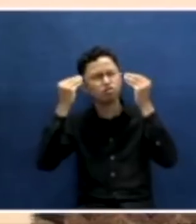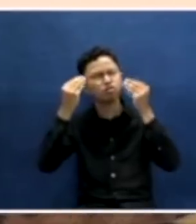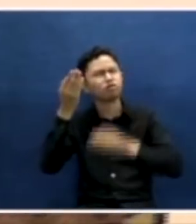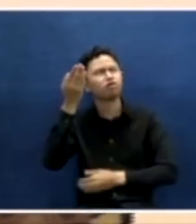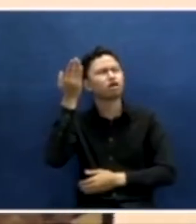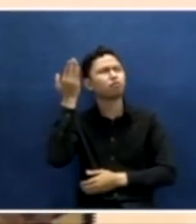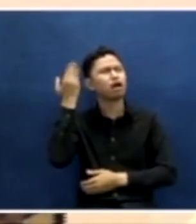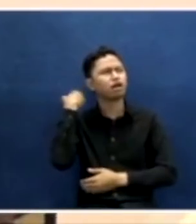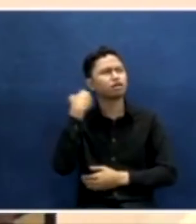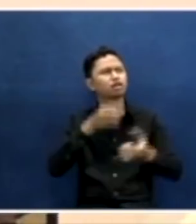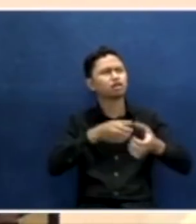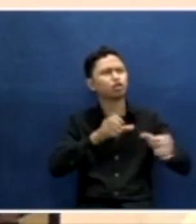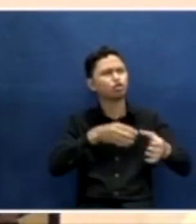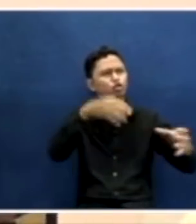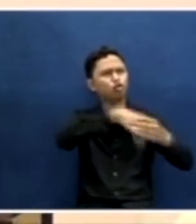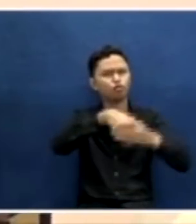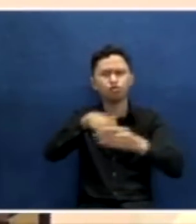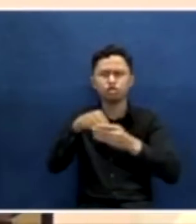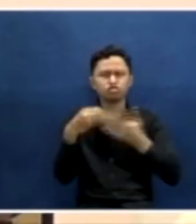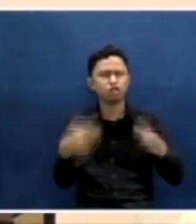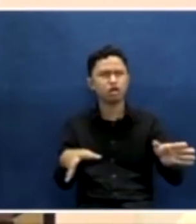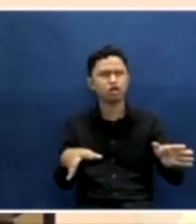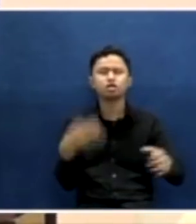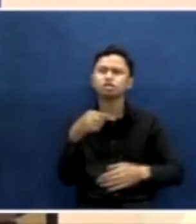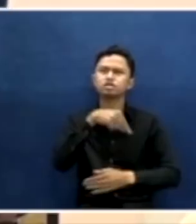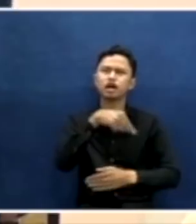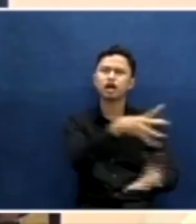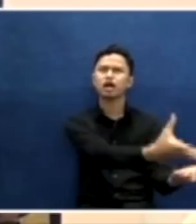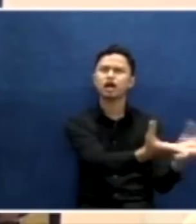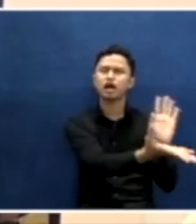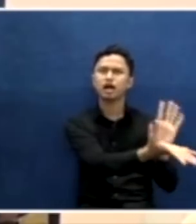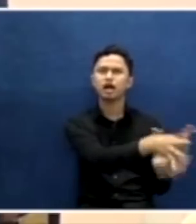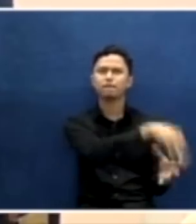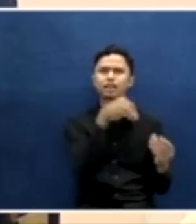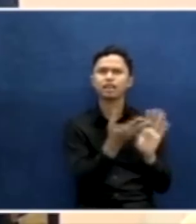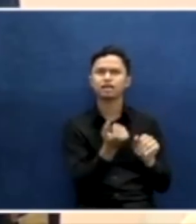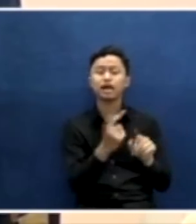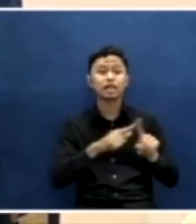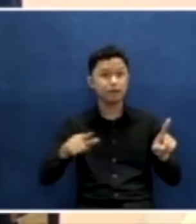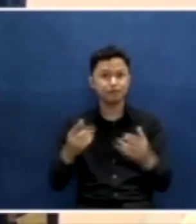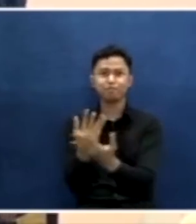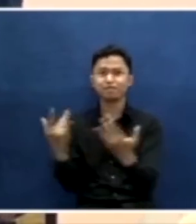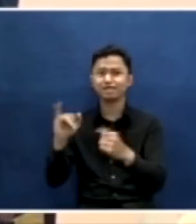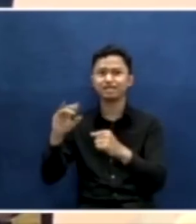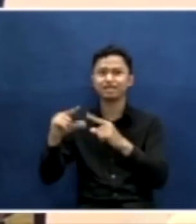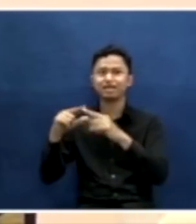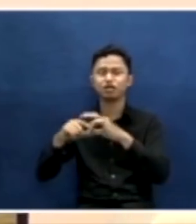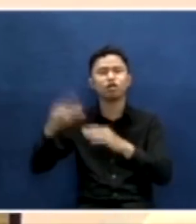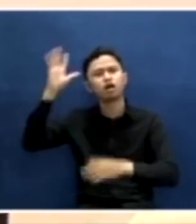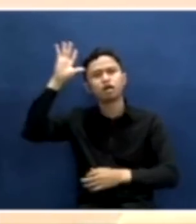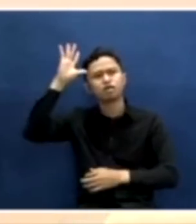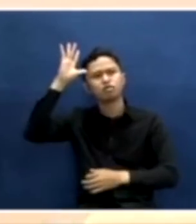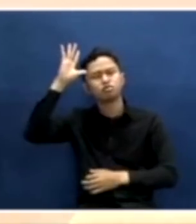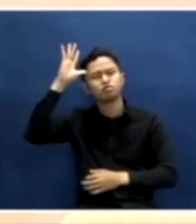telur Setelah mengumpulkan telur kemudian disuruh ngambil telur masyarakat Irak tidak menyadari konspirasi Apa yang